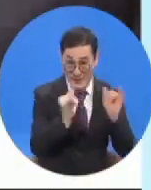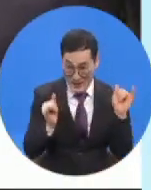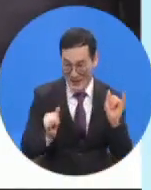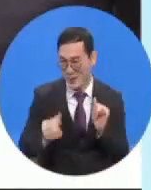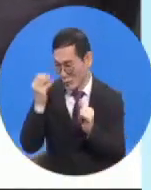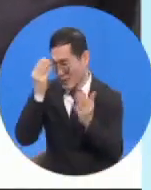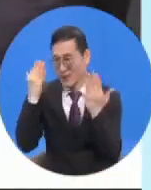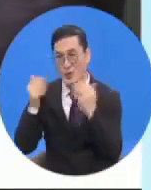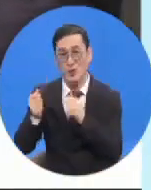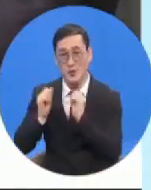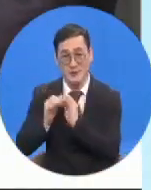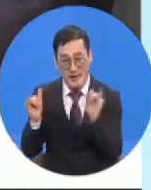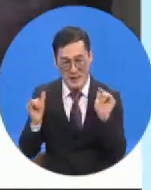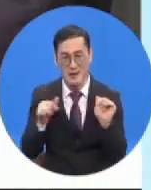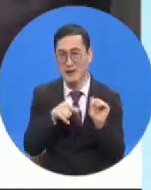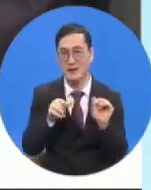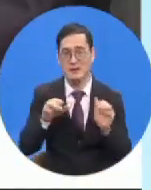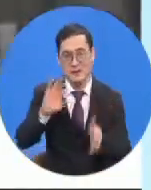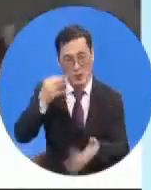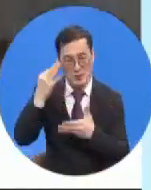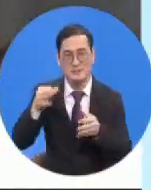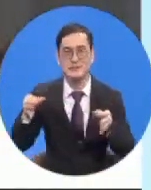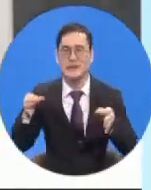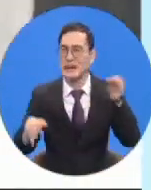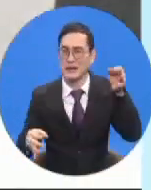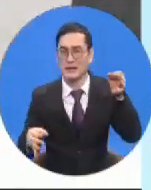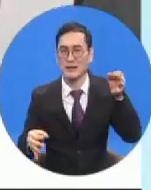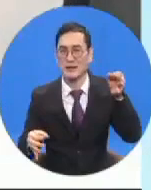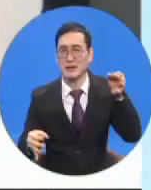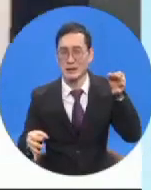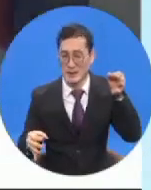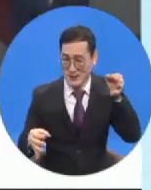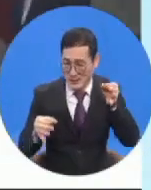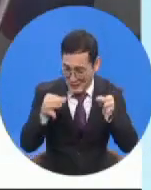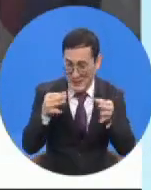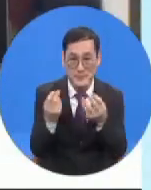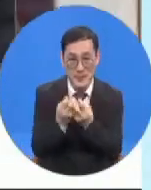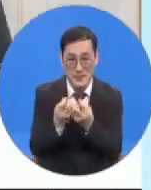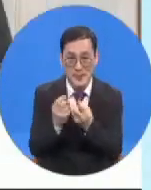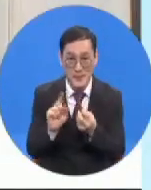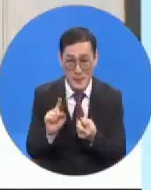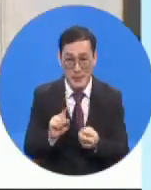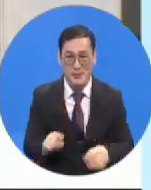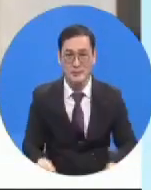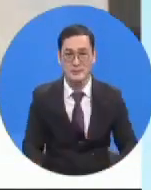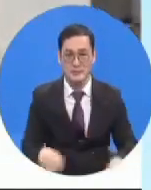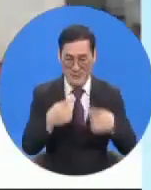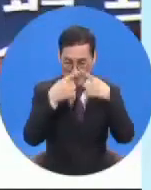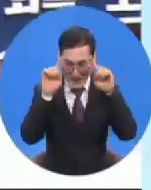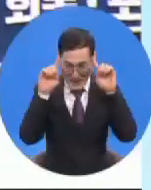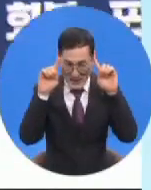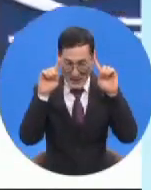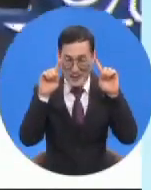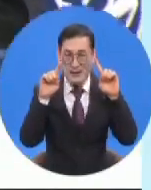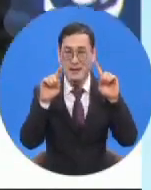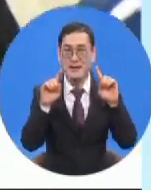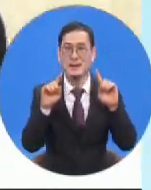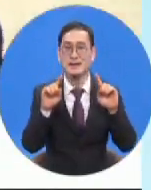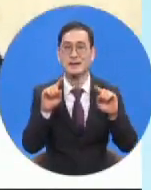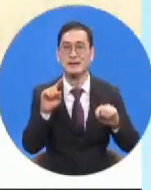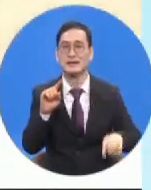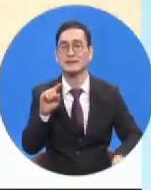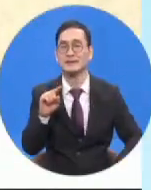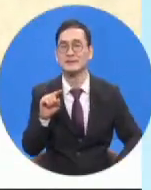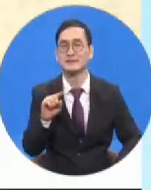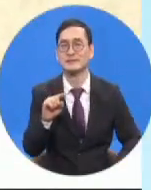문제들이 많이 생기고 있으니 그 과정에서 그 갭을 해소하는 방법으로 대학 다닐 4년 동안 아까 이재명 교수 웃으면서 나도 대학 다닐 때 학교